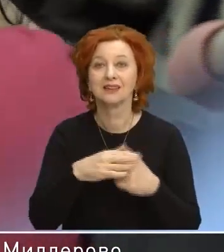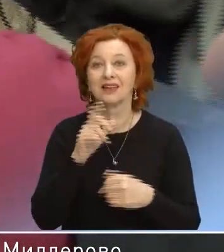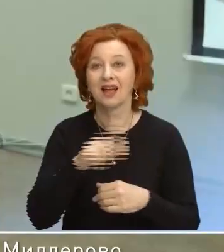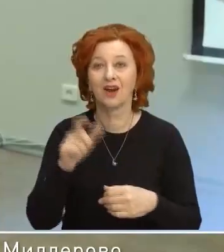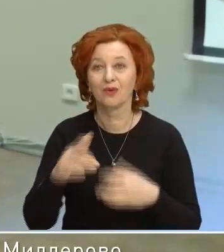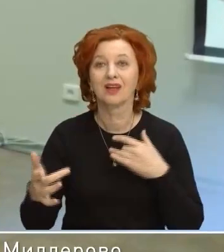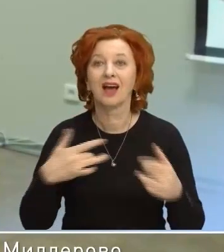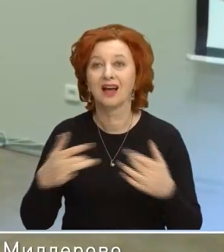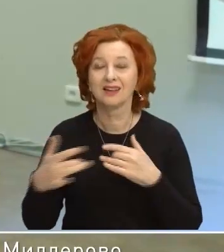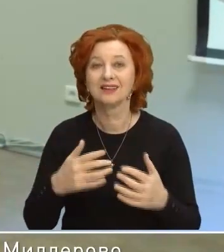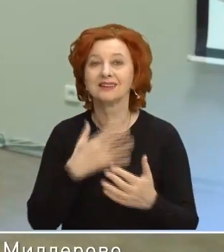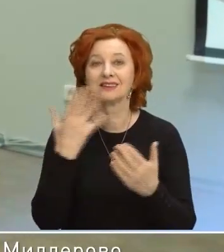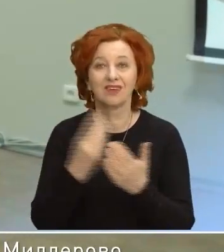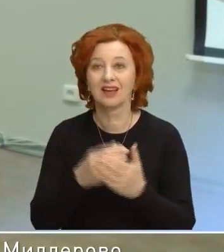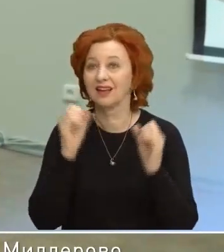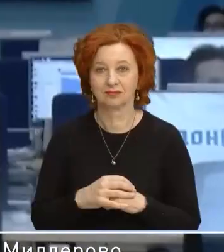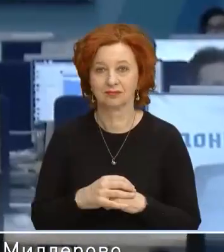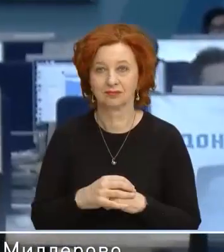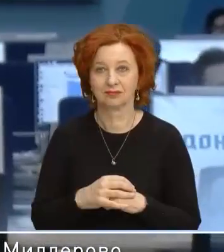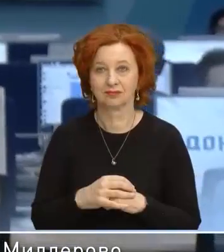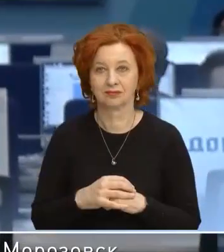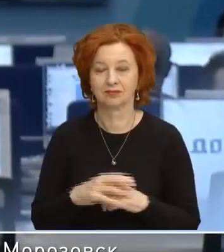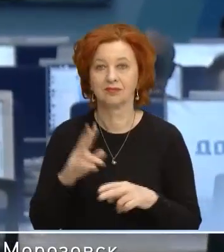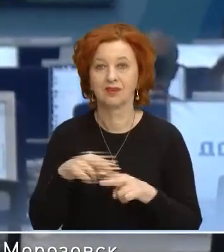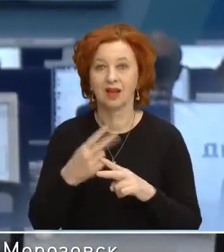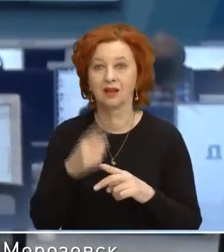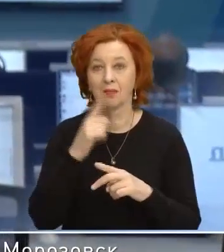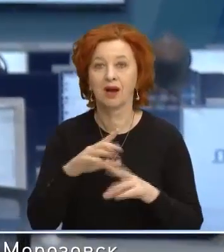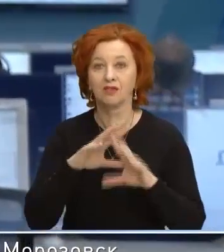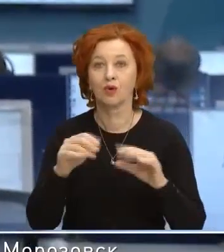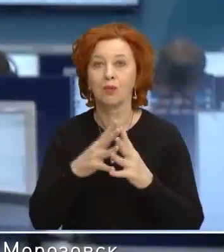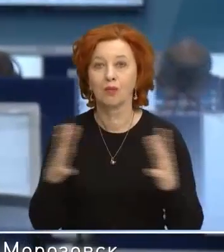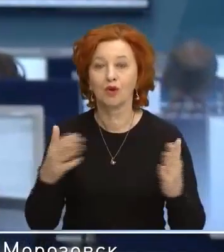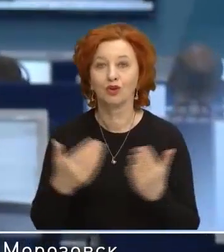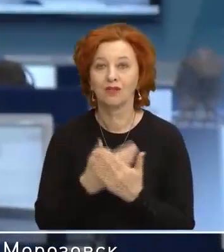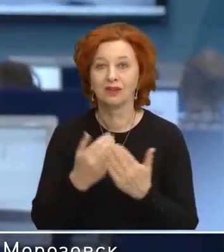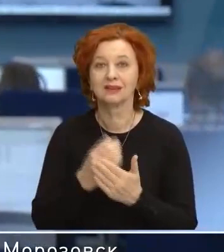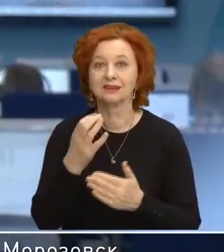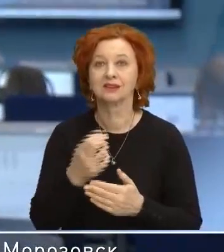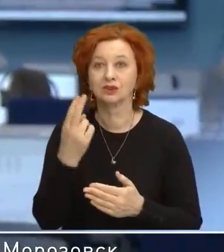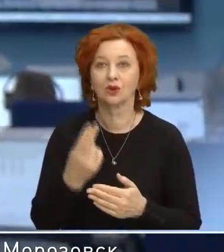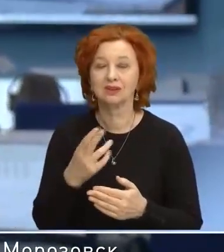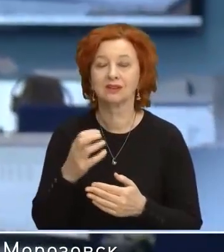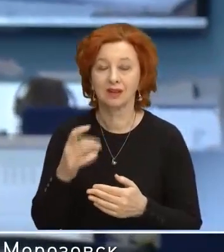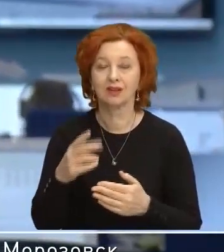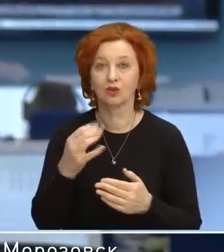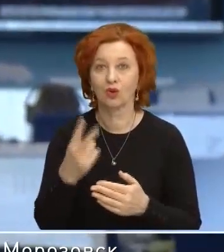и концерт назвали «Своих не бросаем». На этом пока все. Еще больше новостей в наших социальных